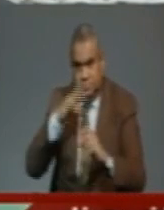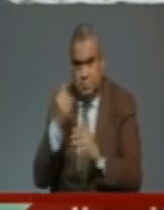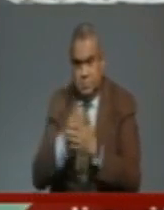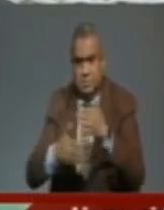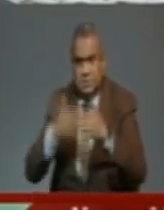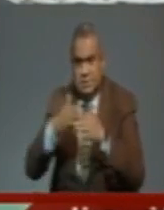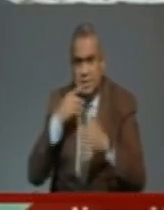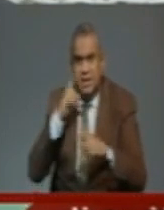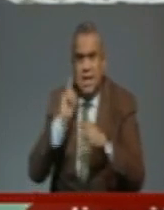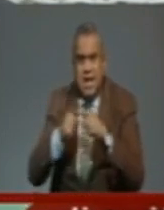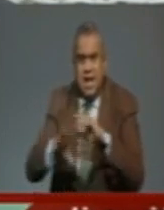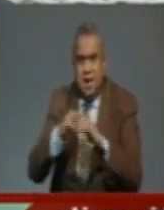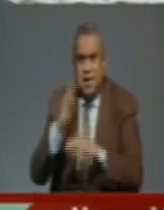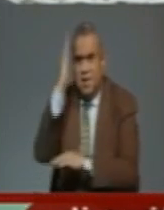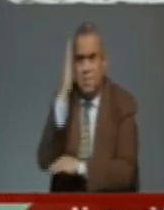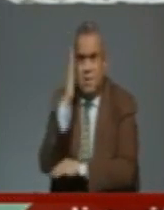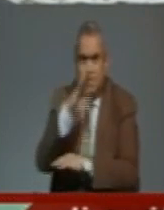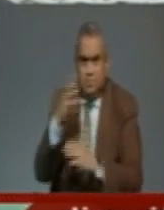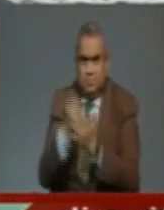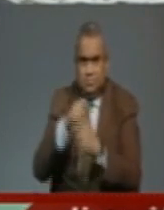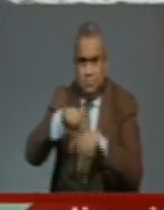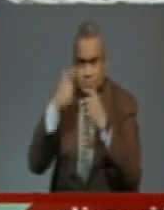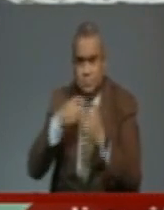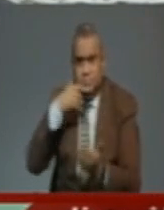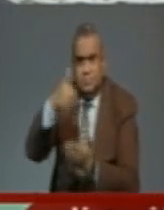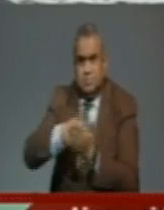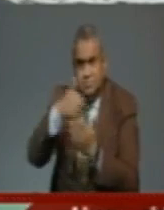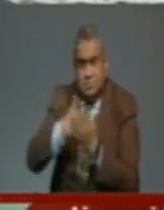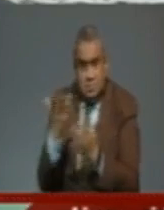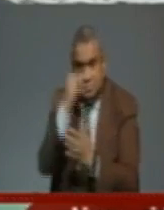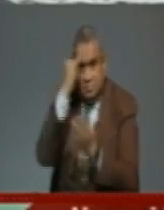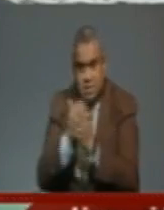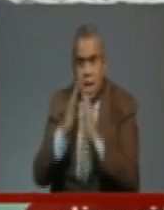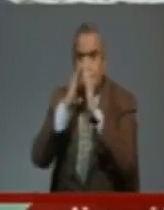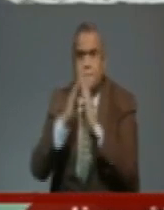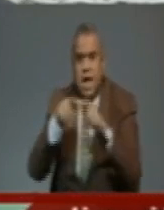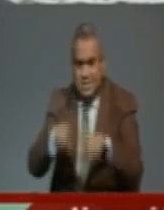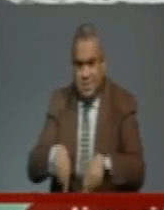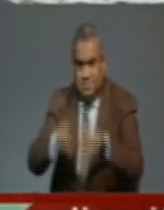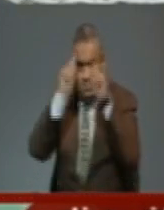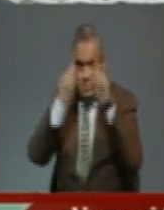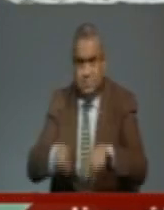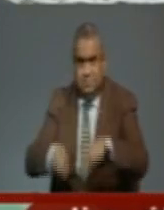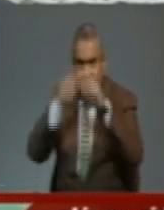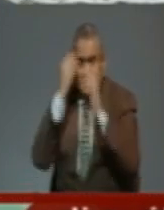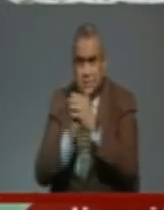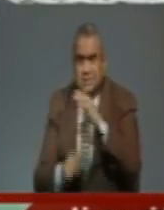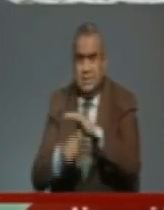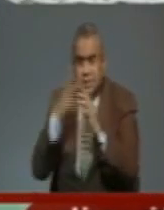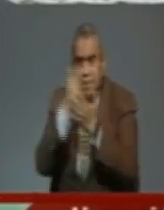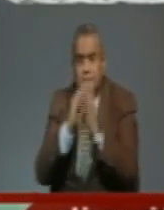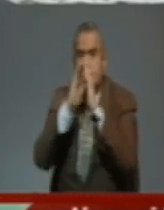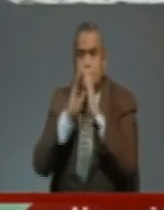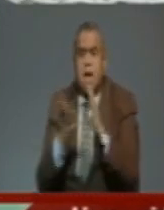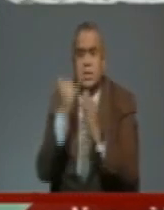او الديافرام وول اهي بماكينات مصريه. الفرايز كلها فندم كلها من ضمنها